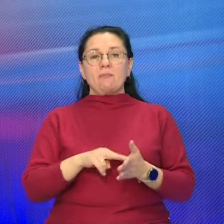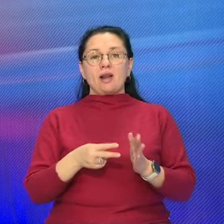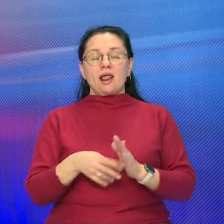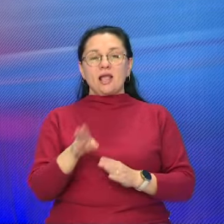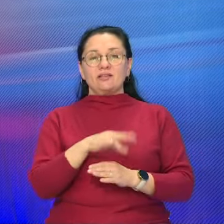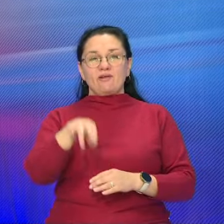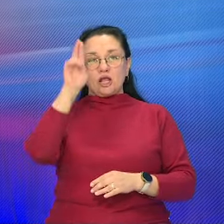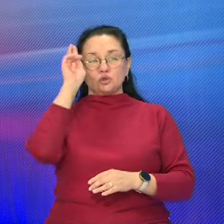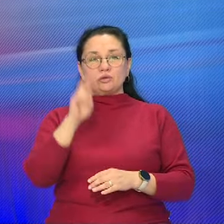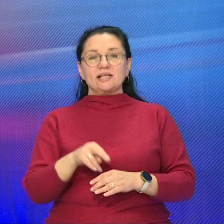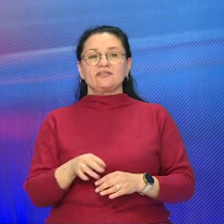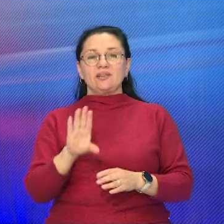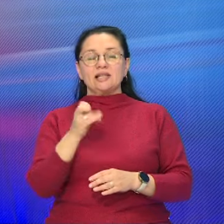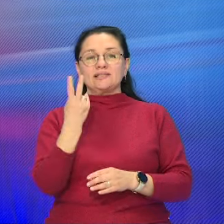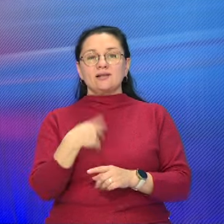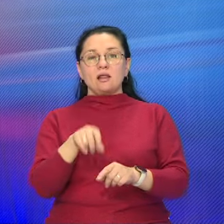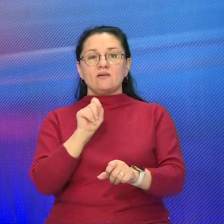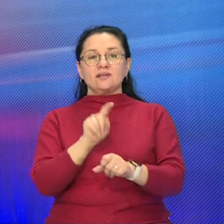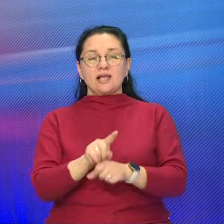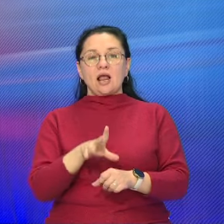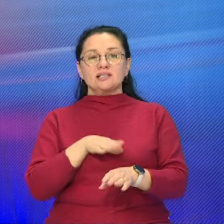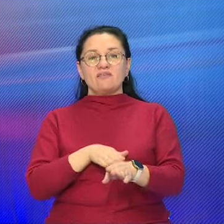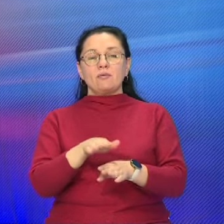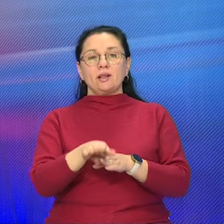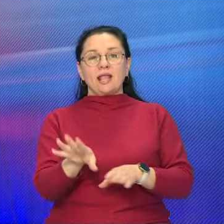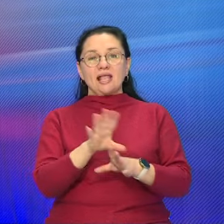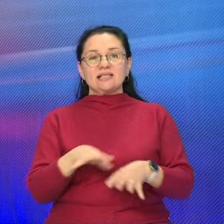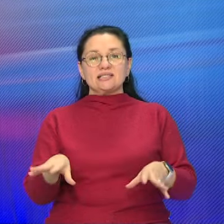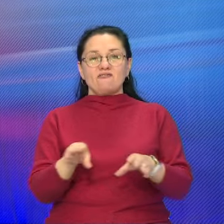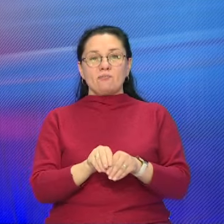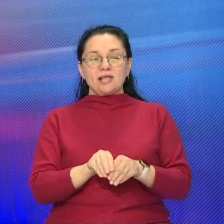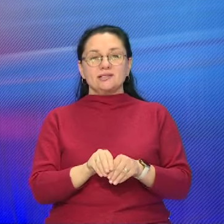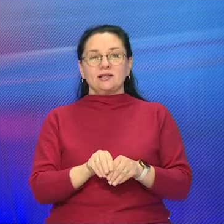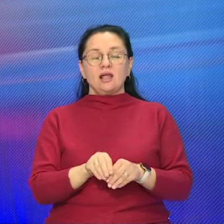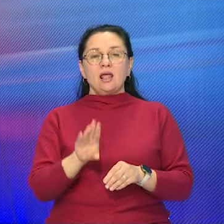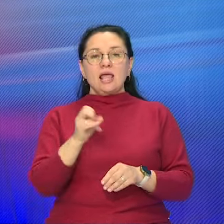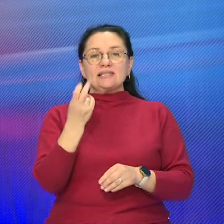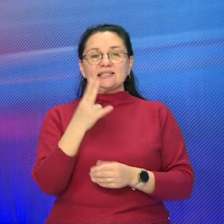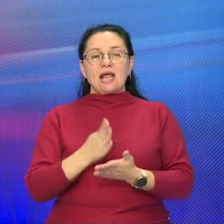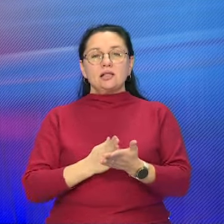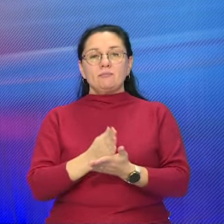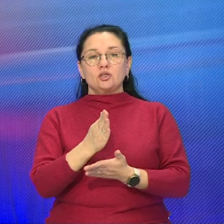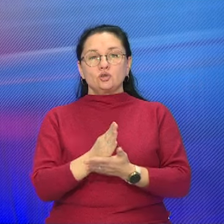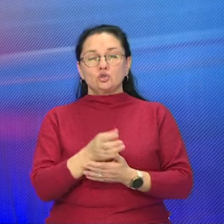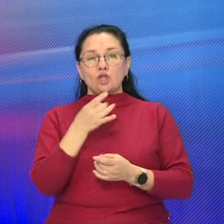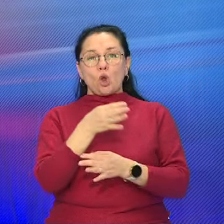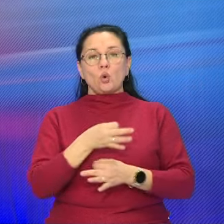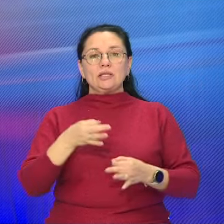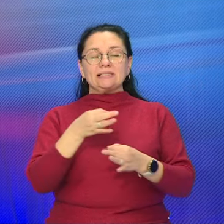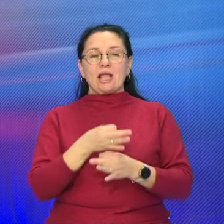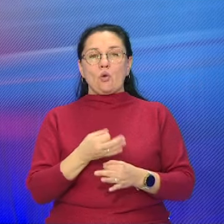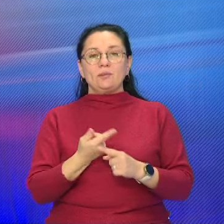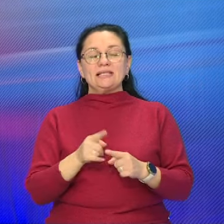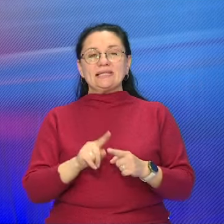рамках государственного социального заказа, реализуемый который совместно с социальными службами Гродненской области,